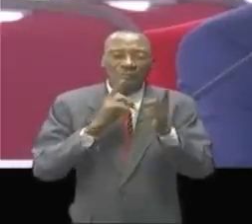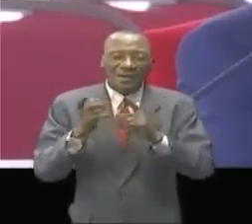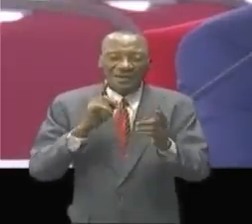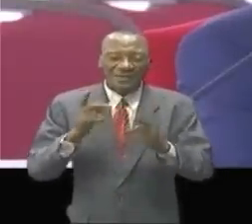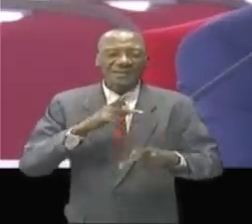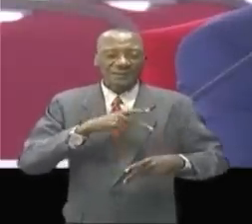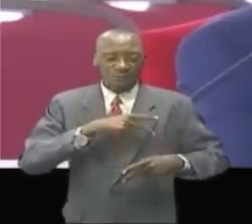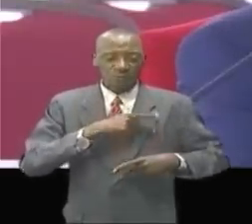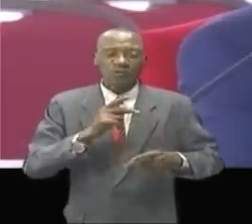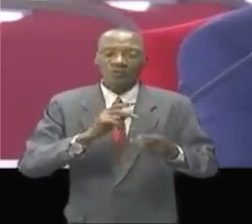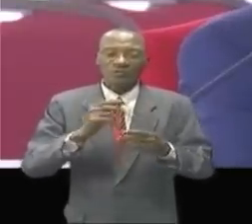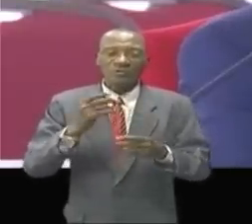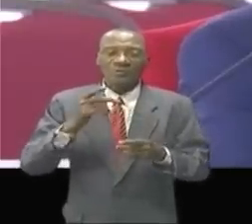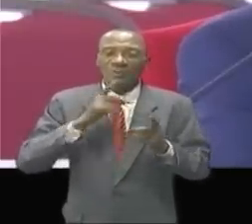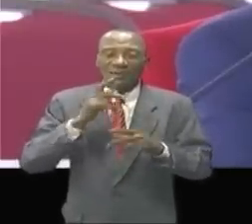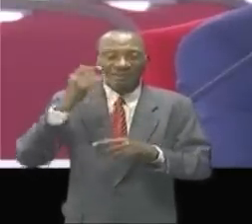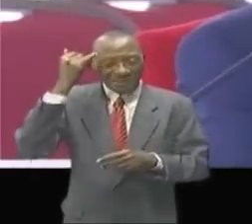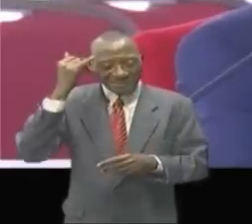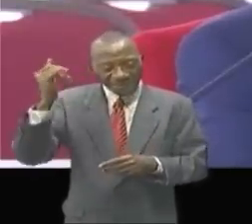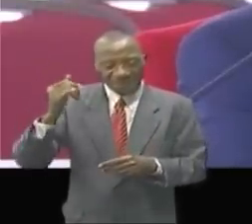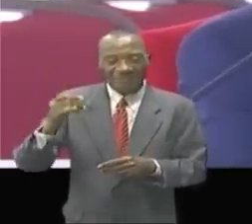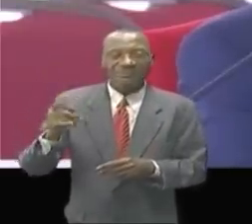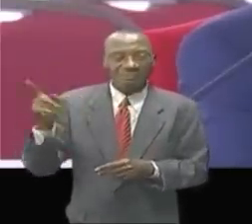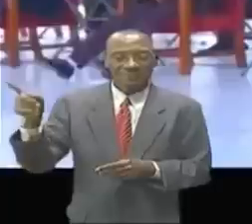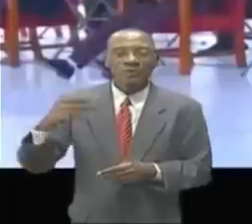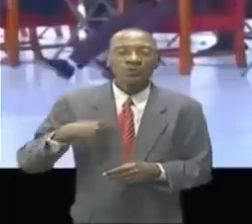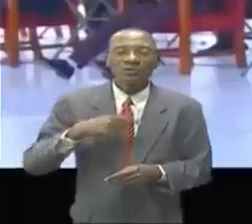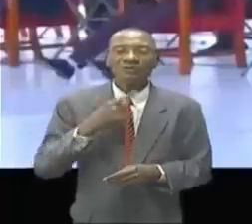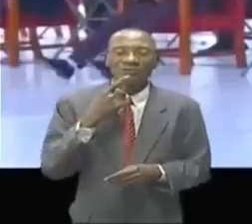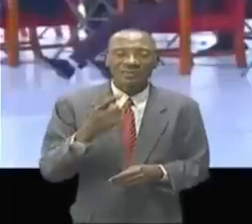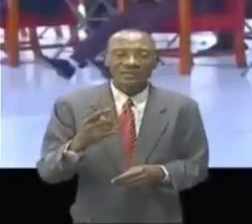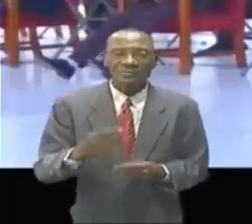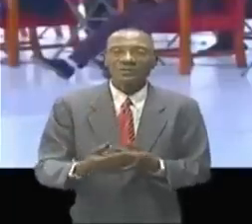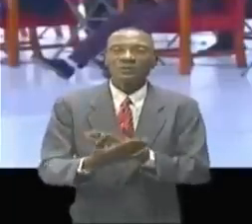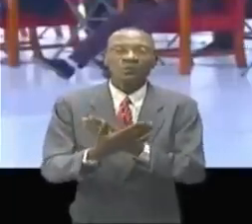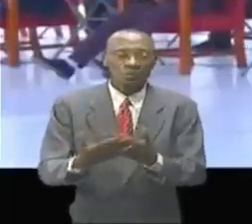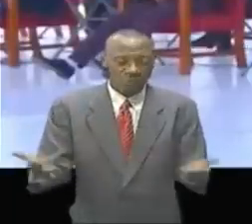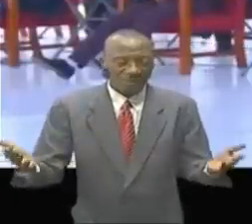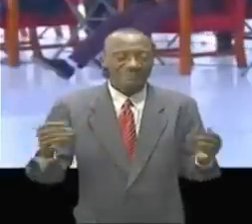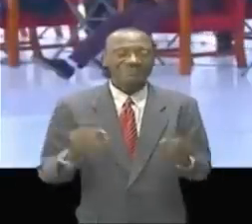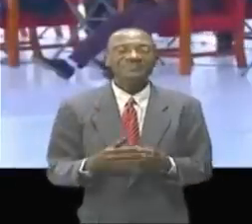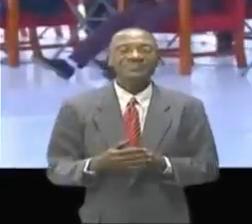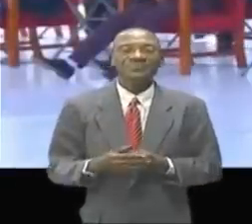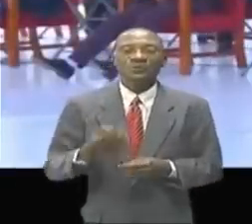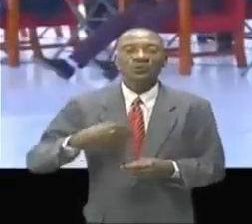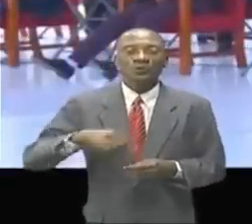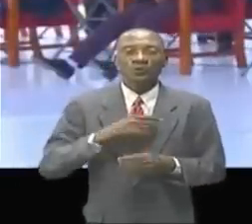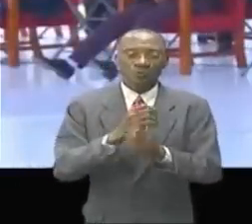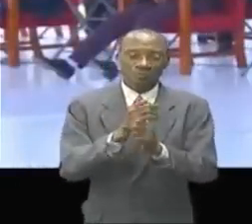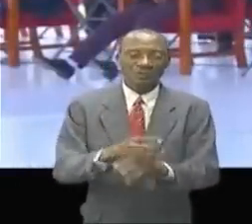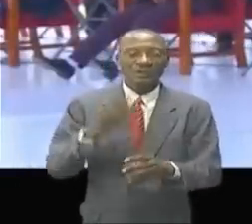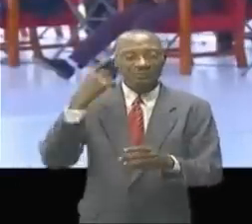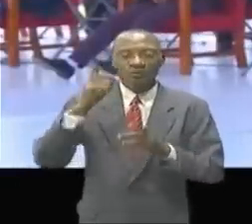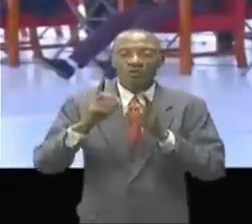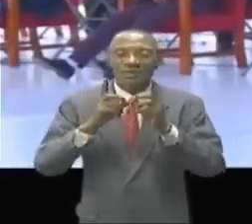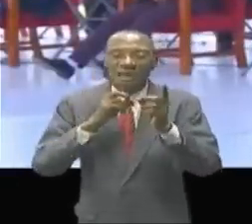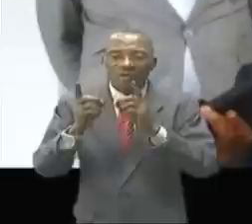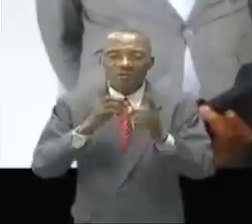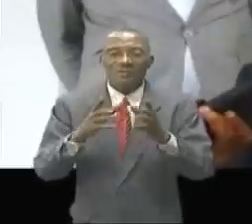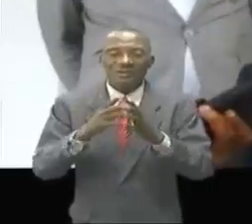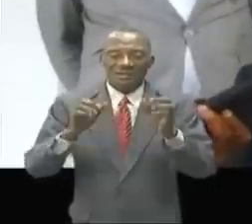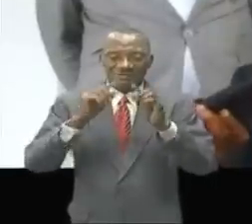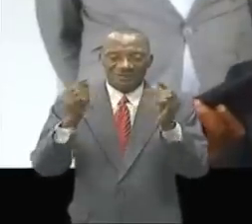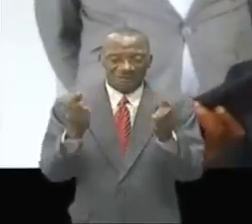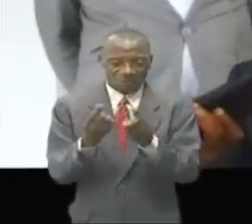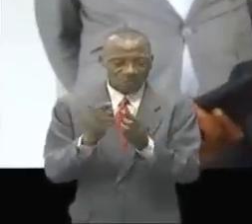partie ougandaise en disant que oui, nous sommes disposés à un dialogue avec les groupes armés dans le